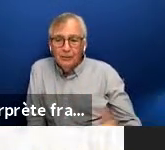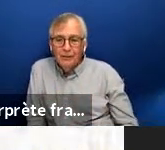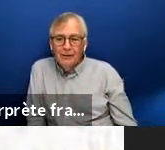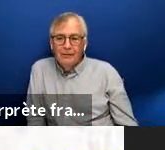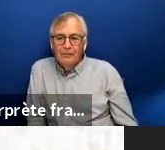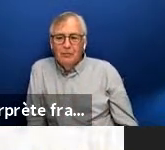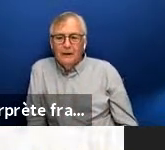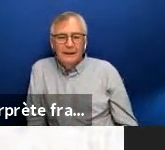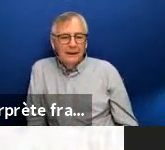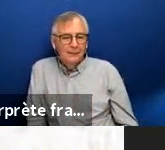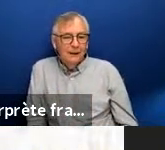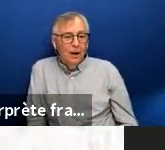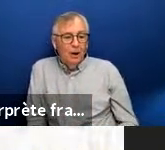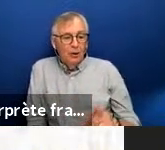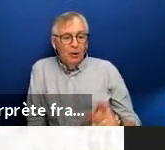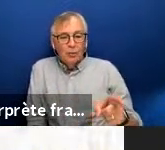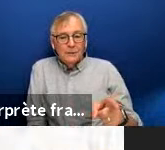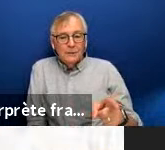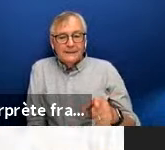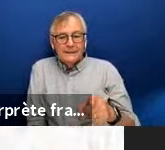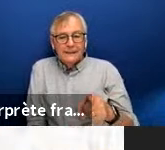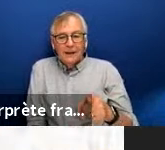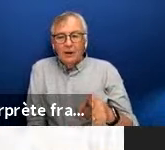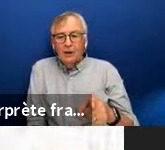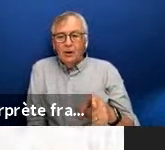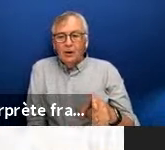L'arbre, vous voyez.